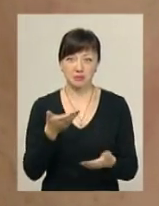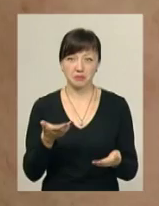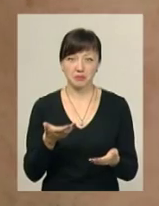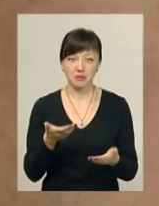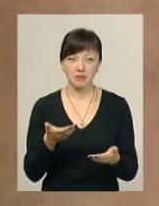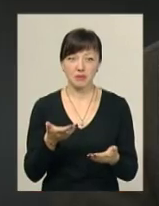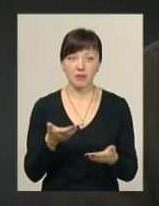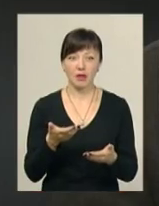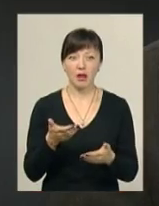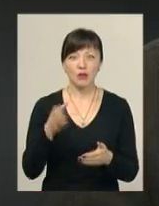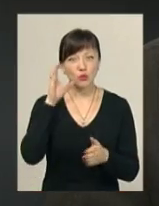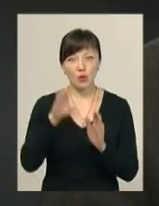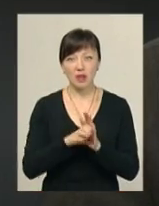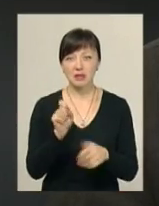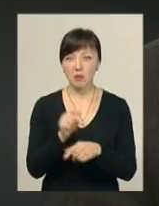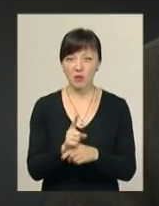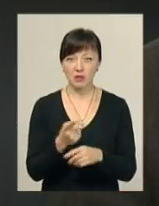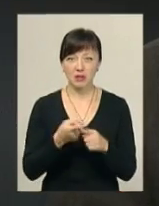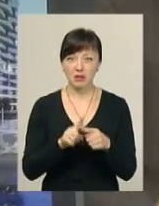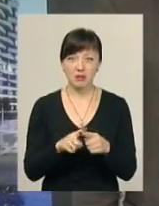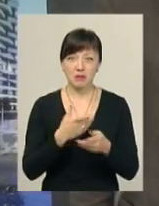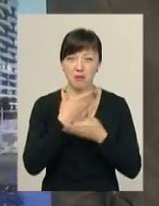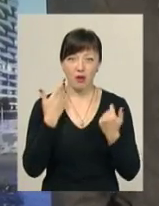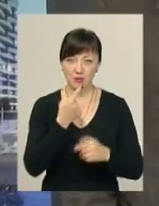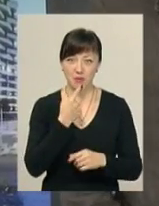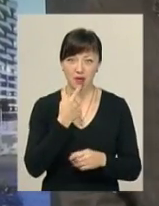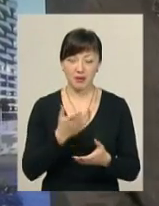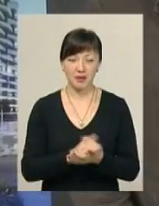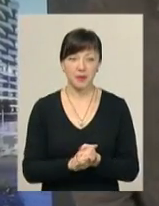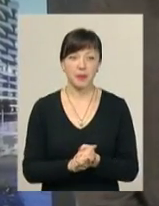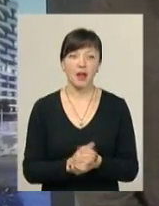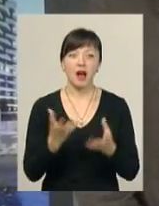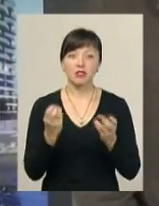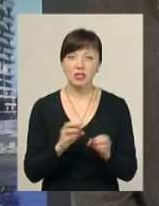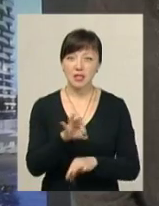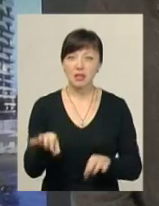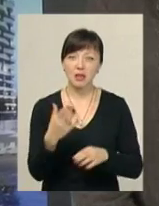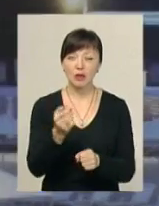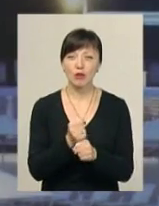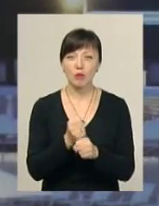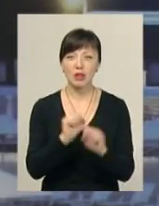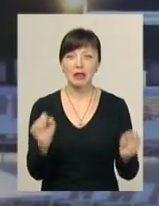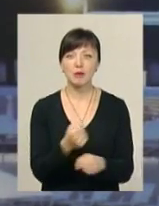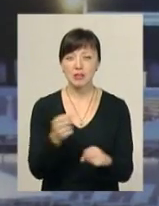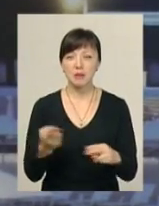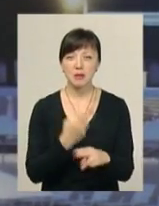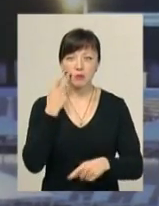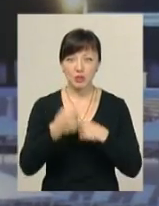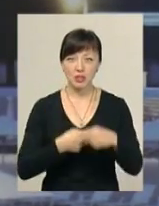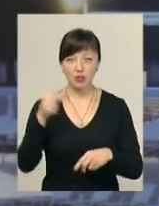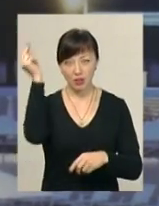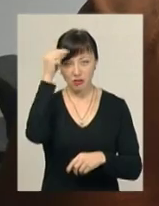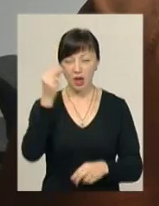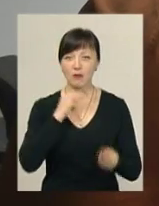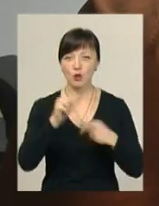скажімо, підтакати замовникам, які, власне, його і не мають. А ще дизайнери запевняють, їхня робота неможлива без постійного навчання